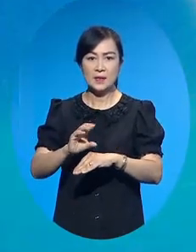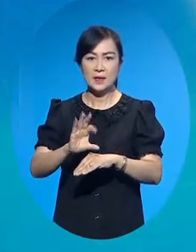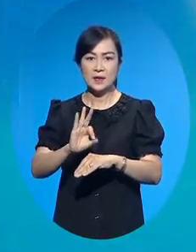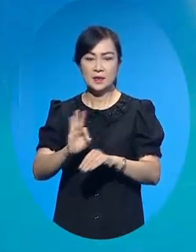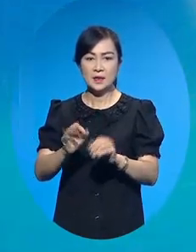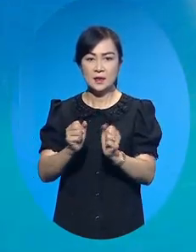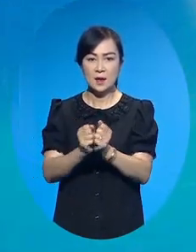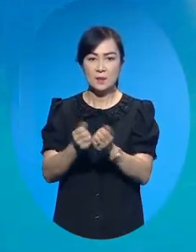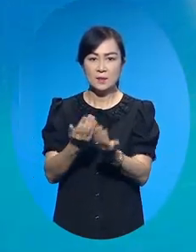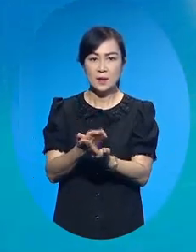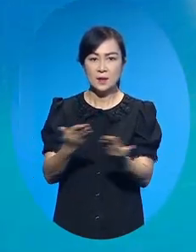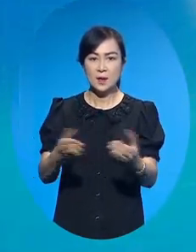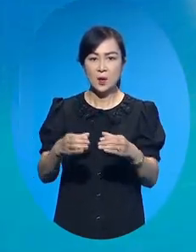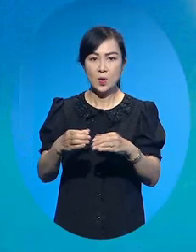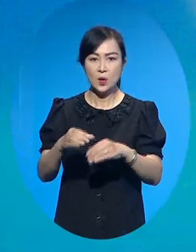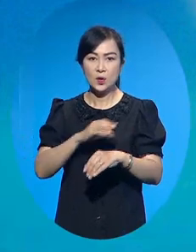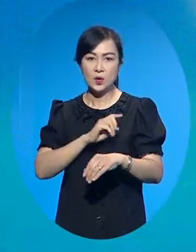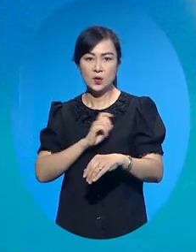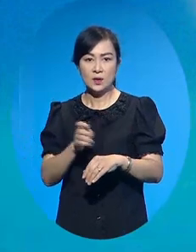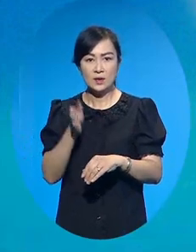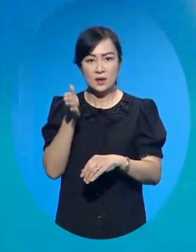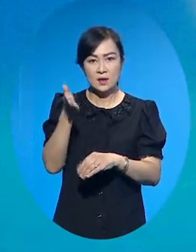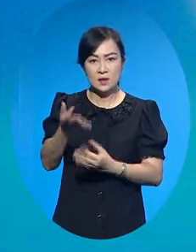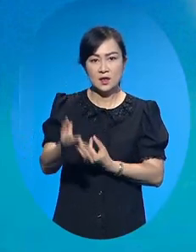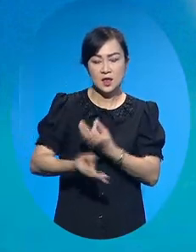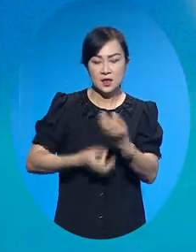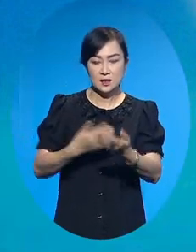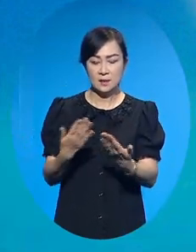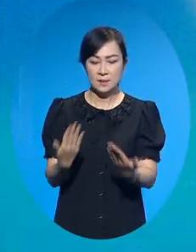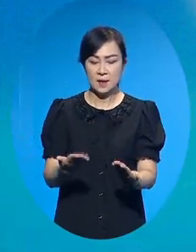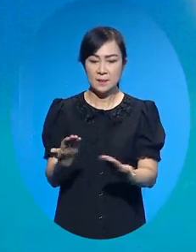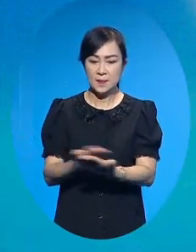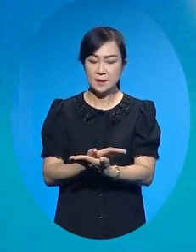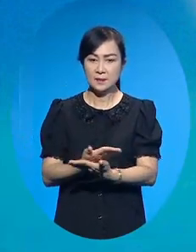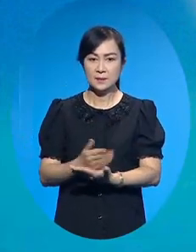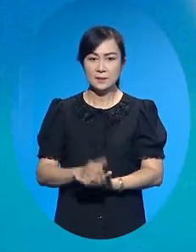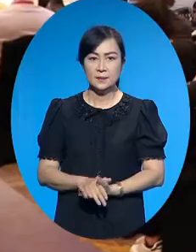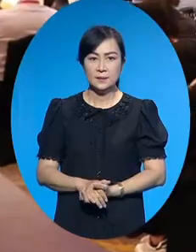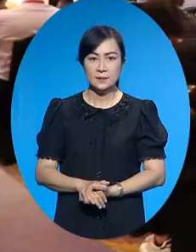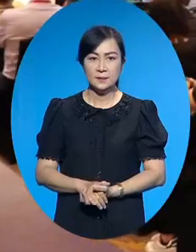kết hợp giữa triển lãm và các hội thảo chuyên đề theo xu hướng thị trường hiện đại.